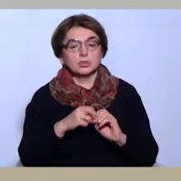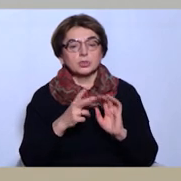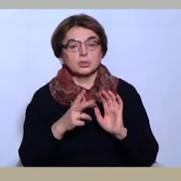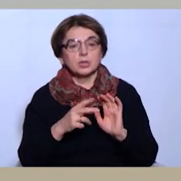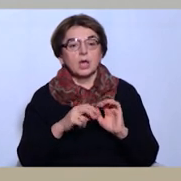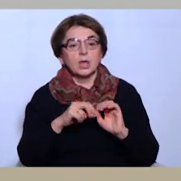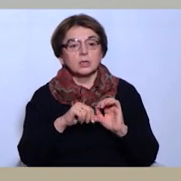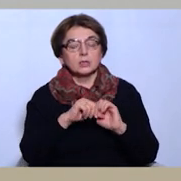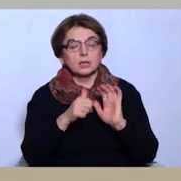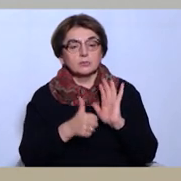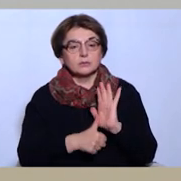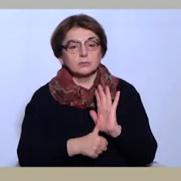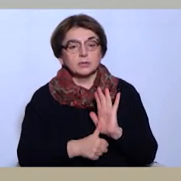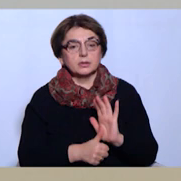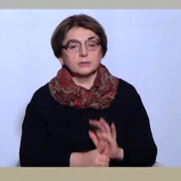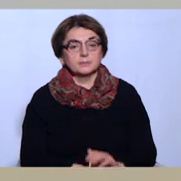16.